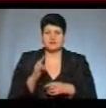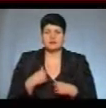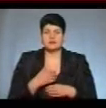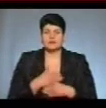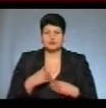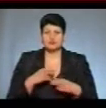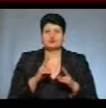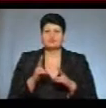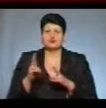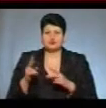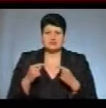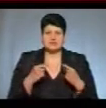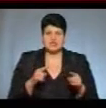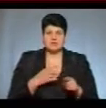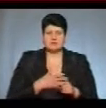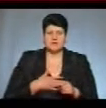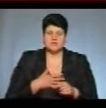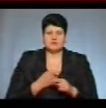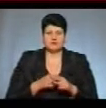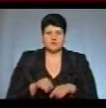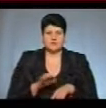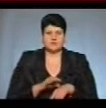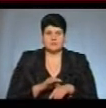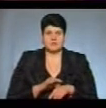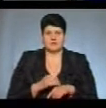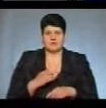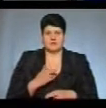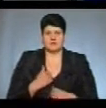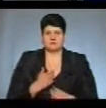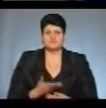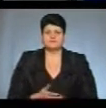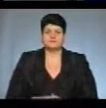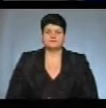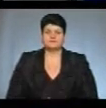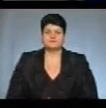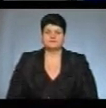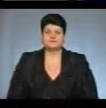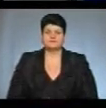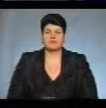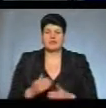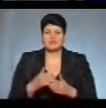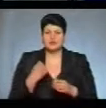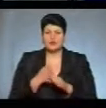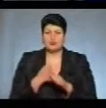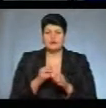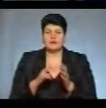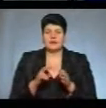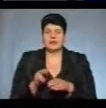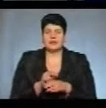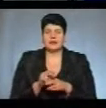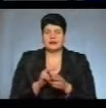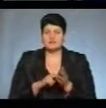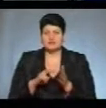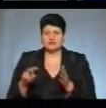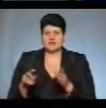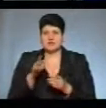так переживав таку біль, що секундно, як я. Від роботи лікаря відсторонили на час досудового